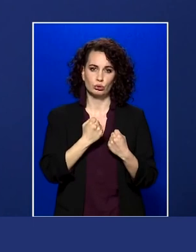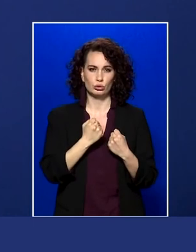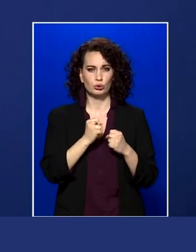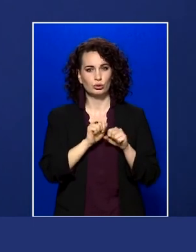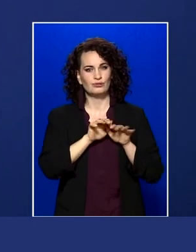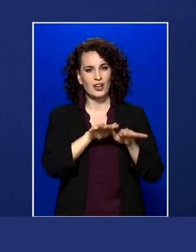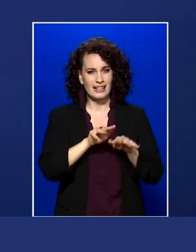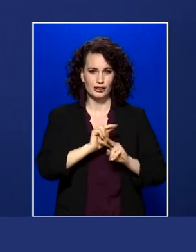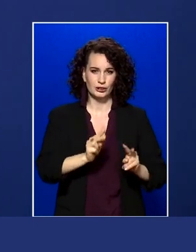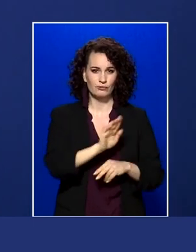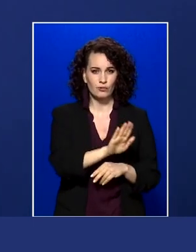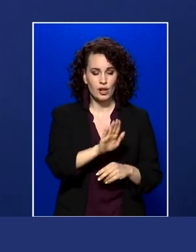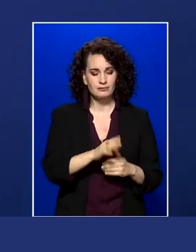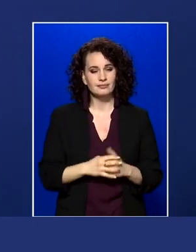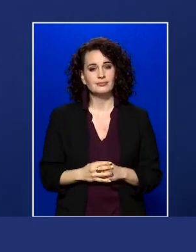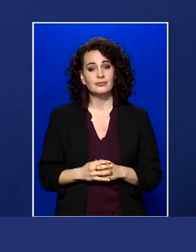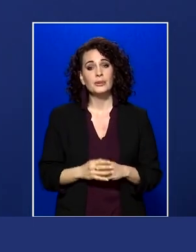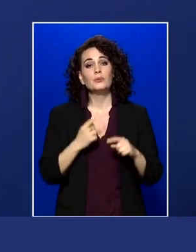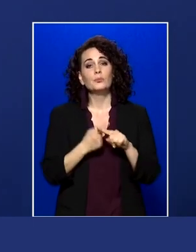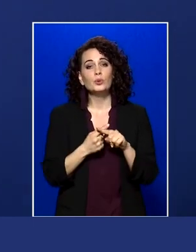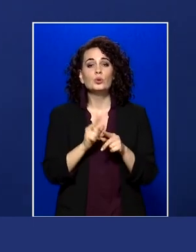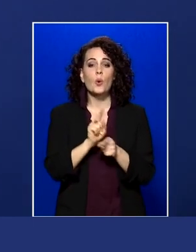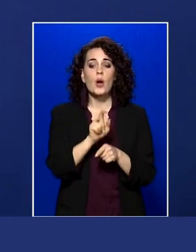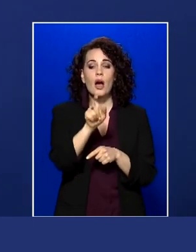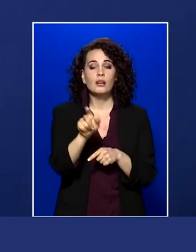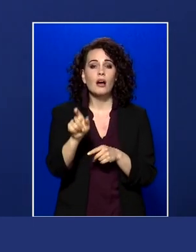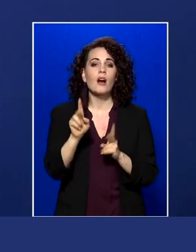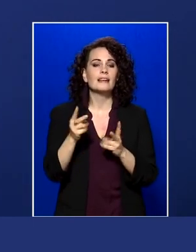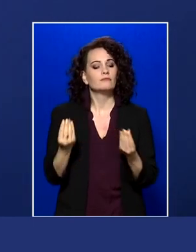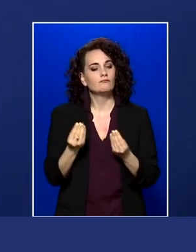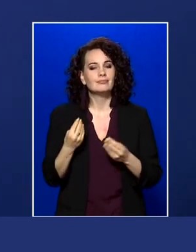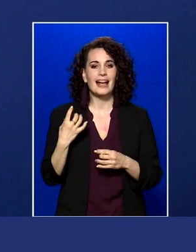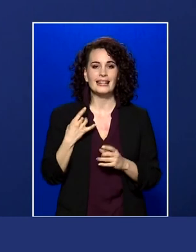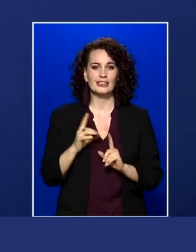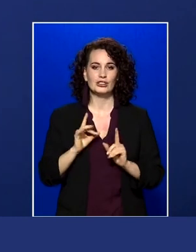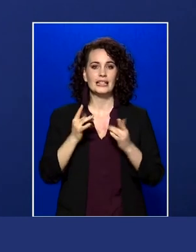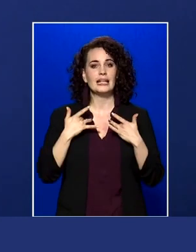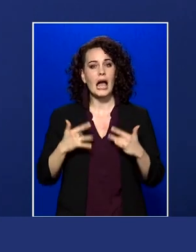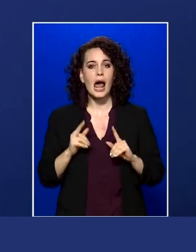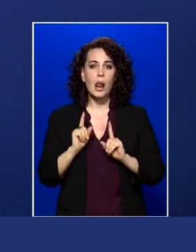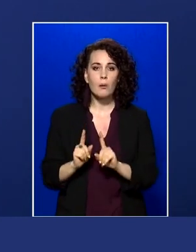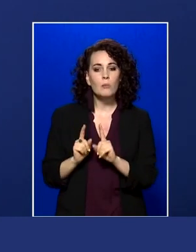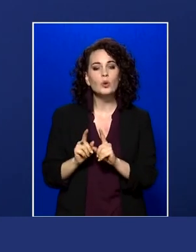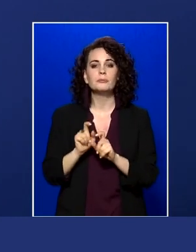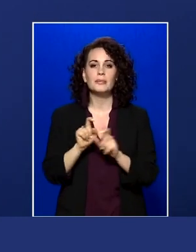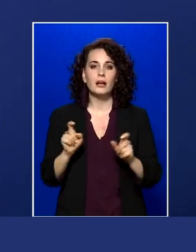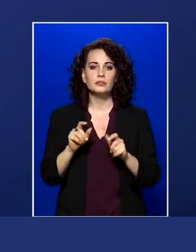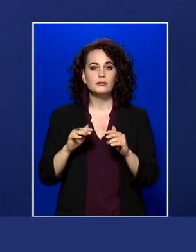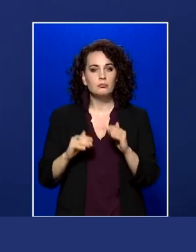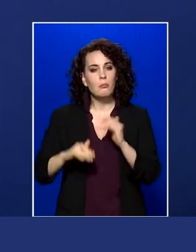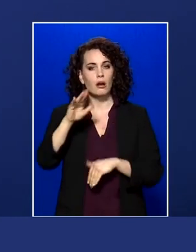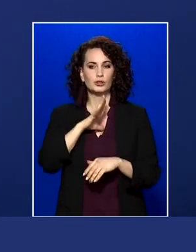formája, illetve azokat, akik valamilyen egészségi állapotuk folytán magas kockázati